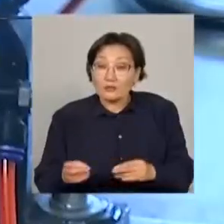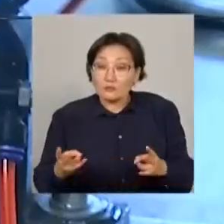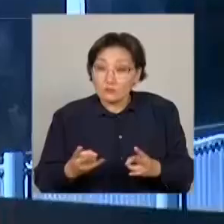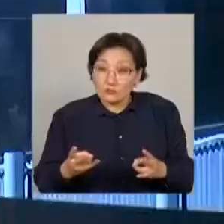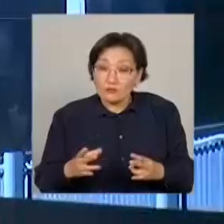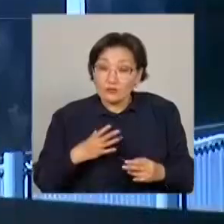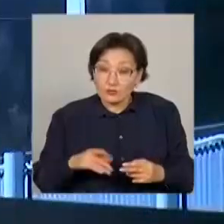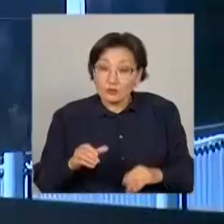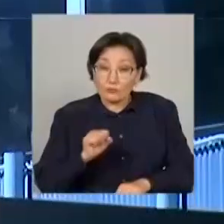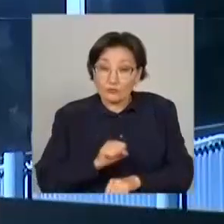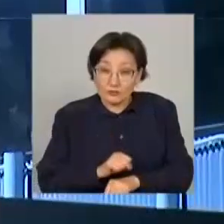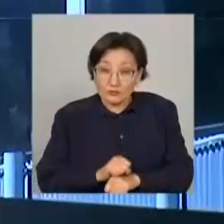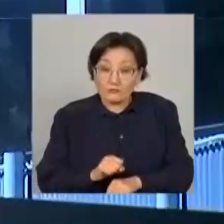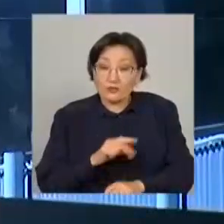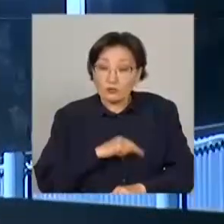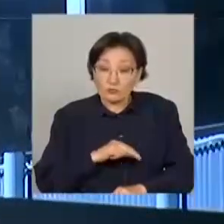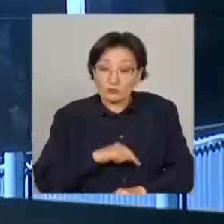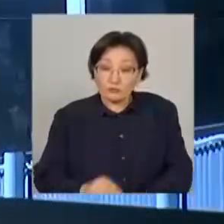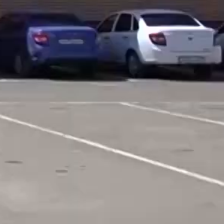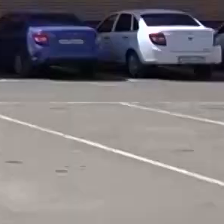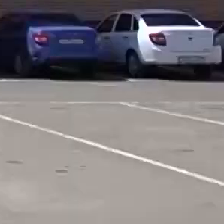остановить производство. Далее Насипова с подробностями.